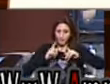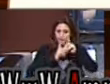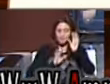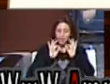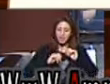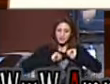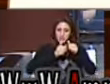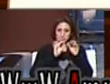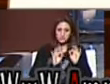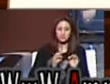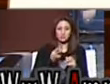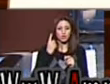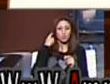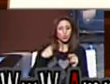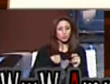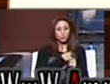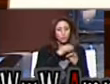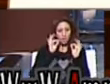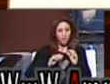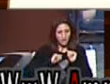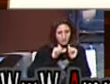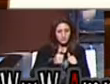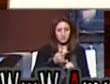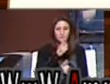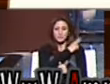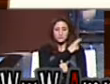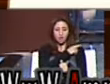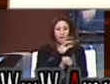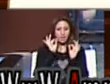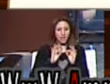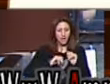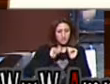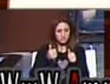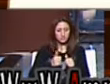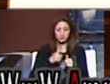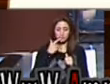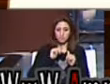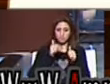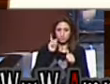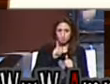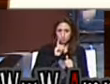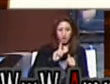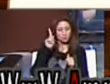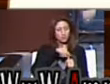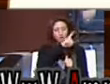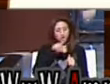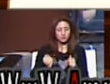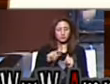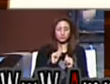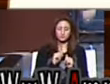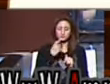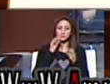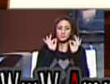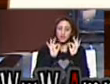وللاسف انهم ارادوا التعبير عن هذا الغضب بالشكل اللي حصل بتوقف الجزئي عن، ولم يحدث اضراب كامل عن